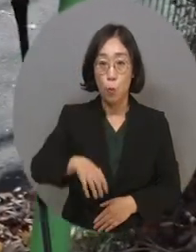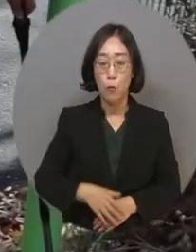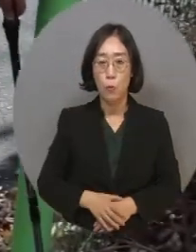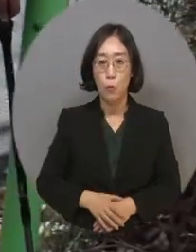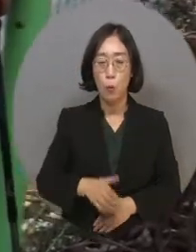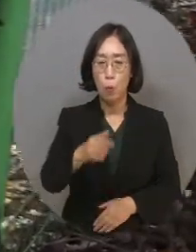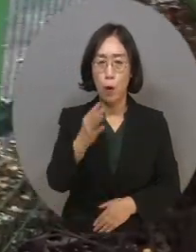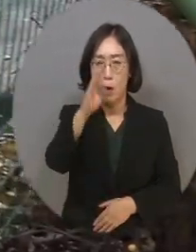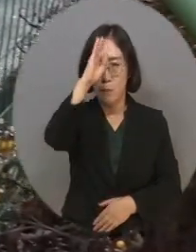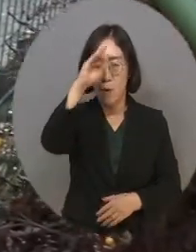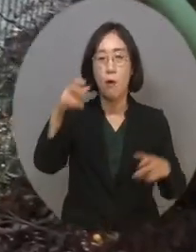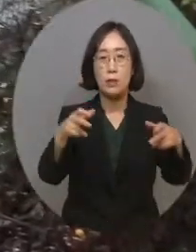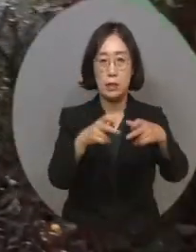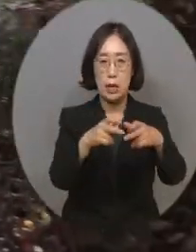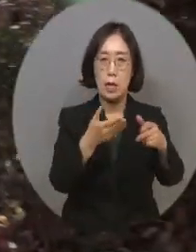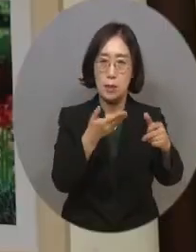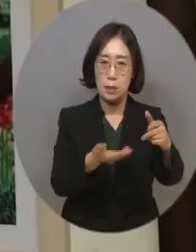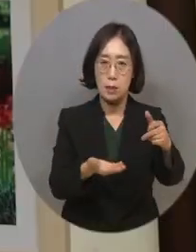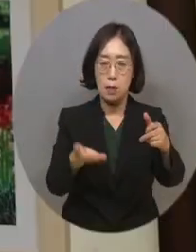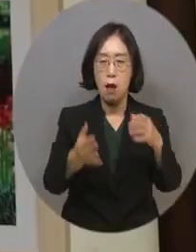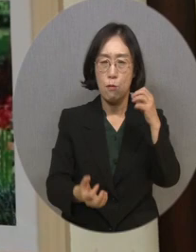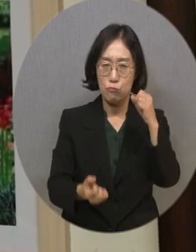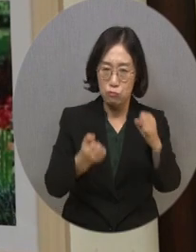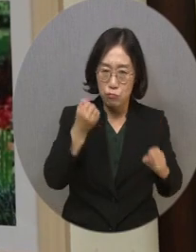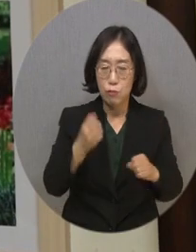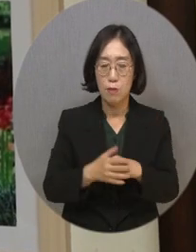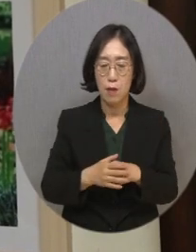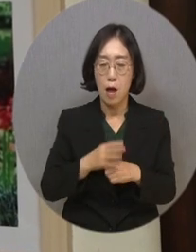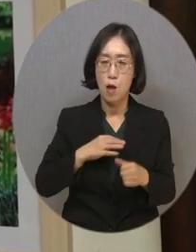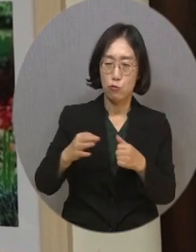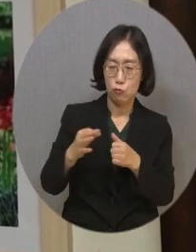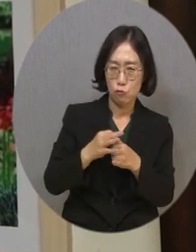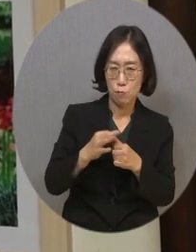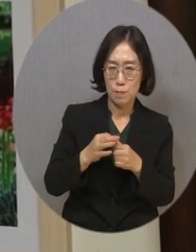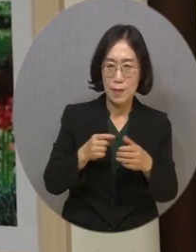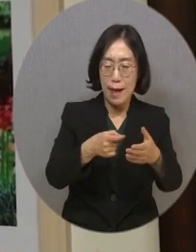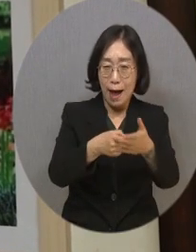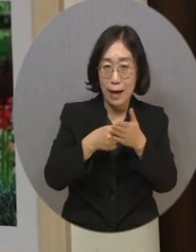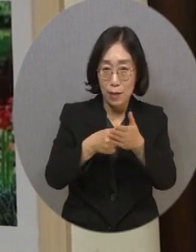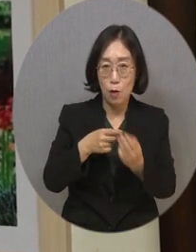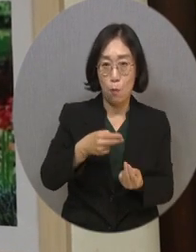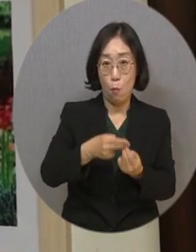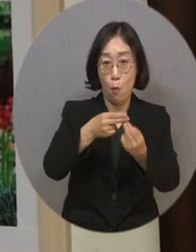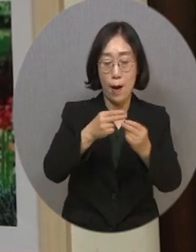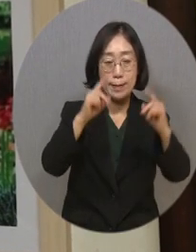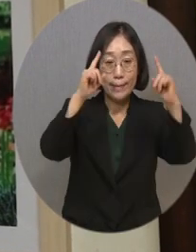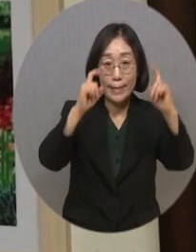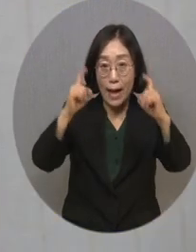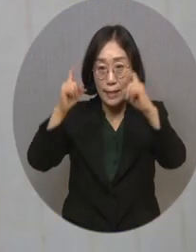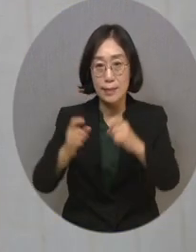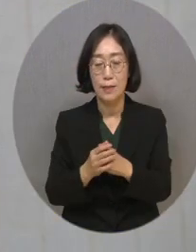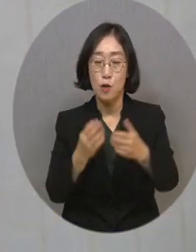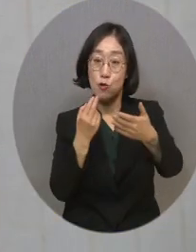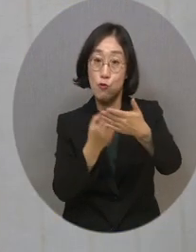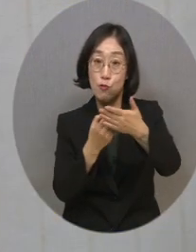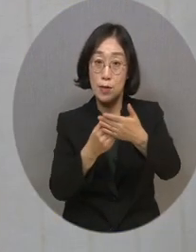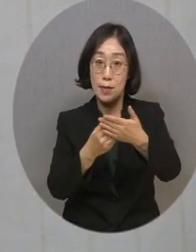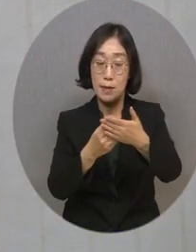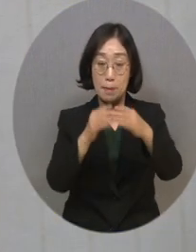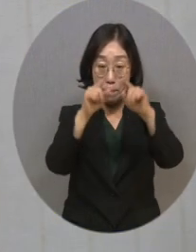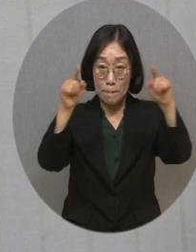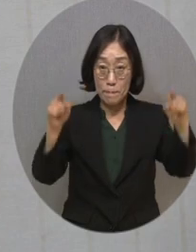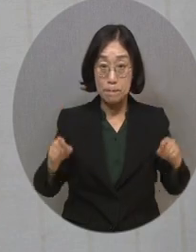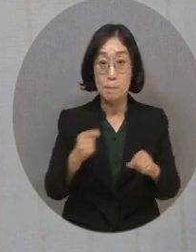장애라는 어려움에도 굴하지 않고 자신이 받는 수급비 아껴 사진을 찍고 액자를 만들어 사람들에게